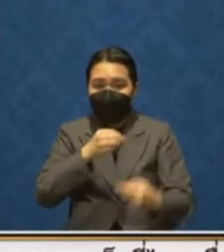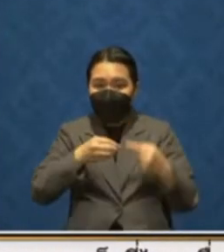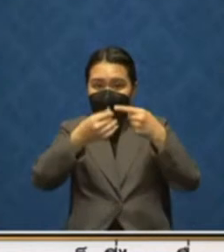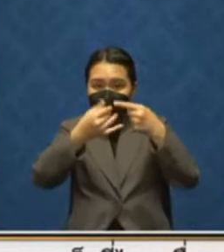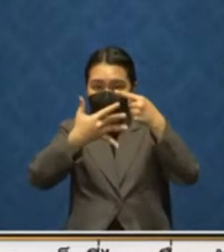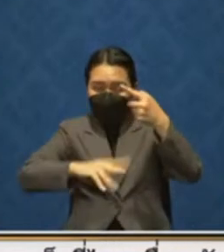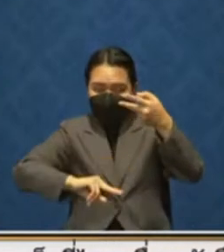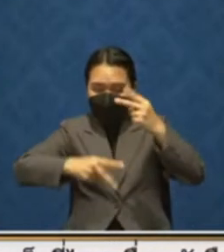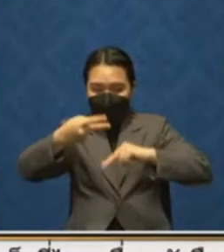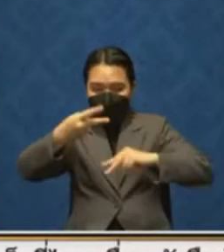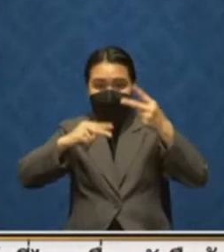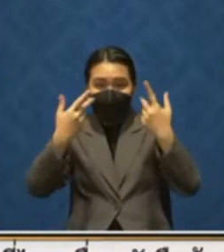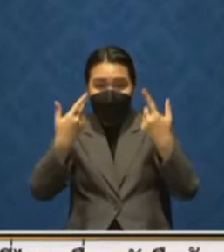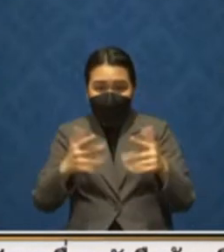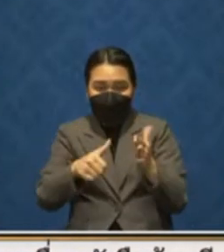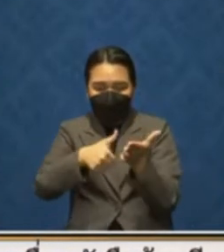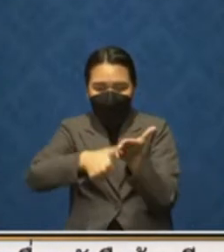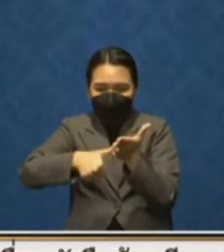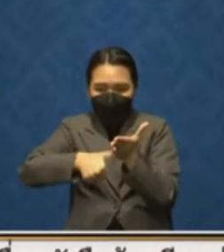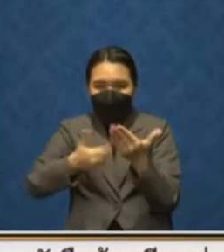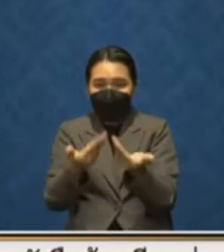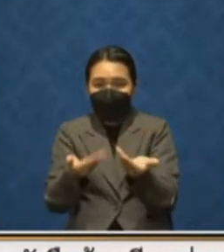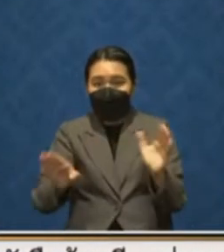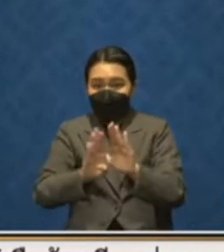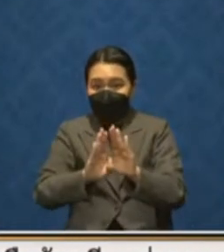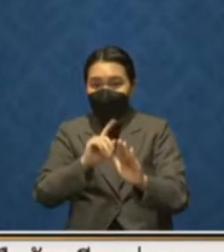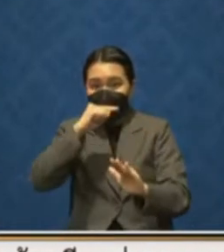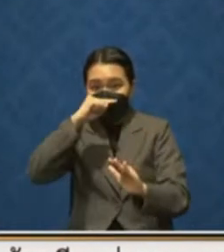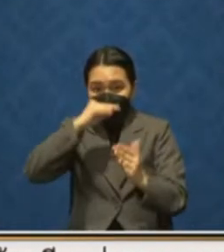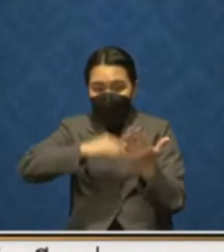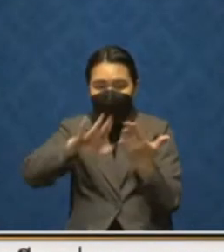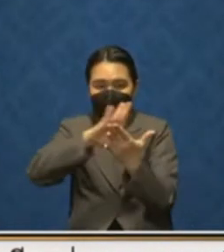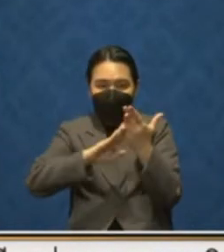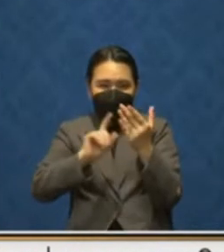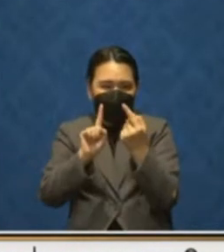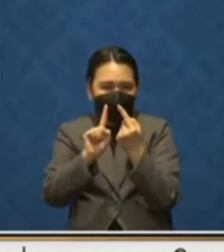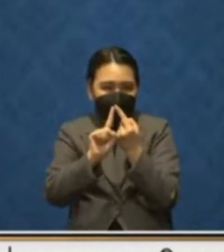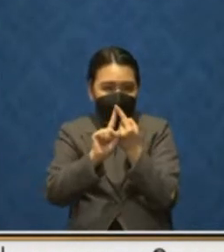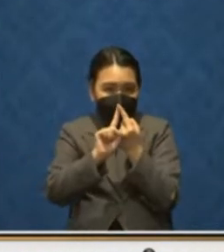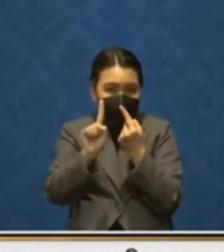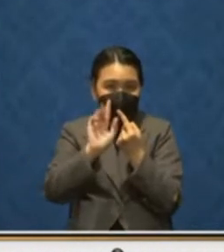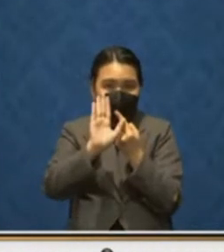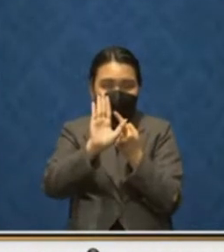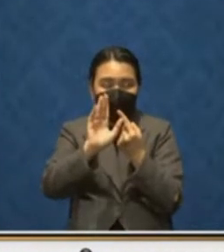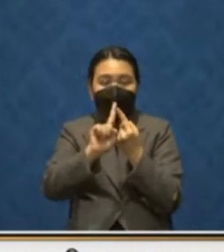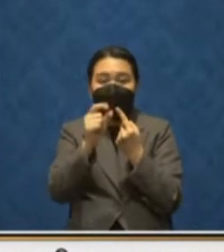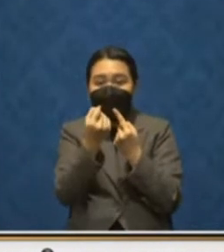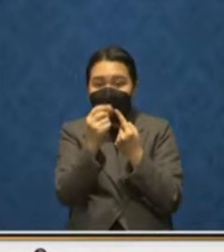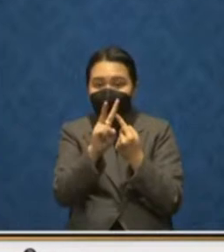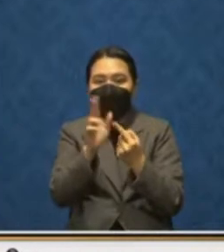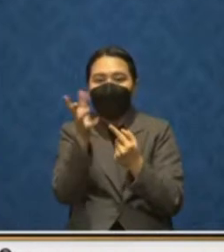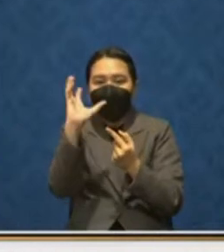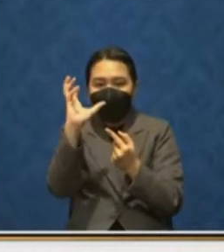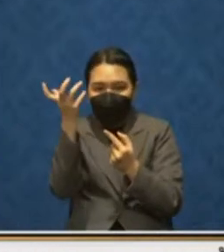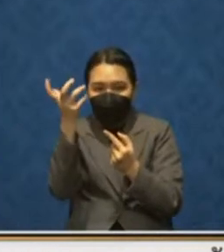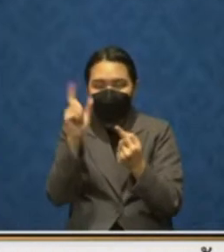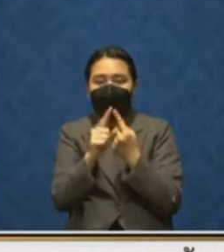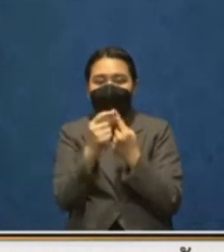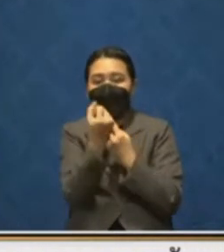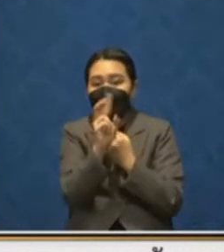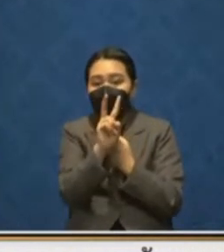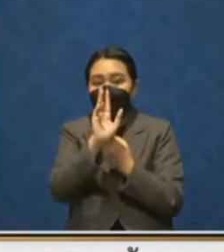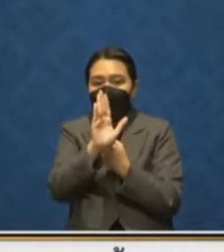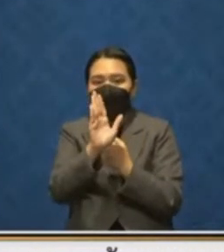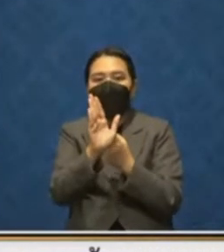เป็นอันดับ 12รับของโลกนะครับอันดับ 2ของเอเชียลองดูครับ